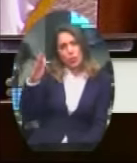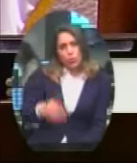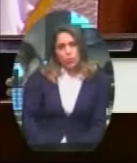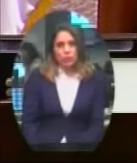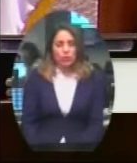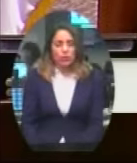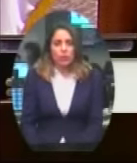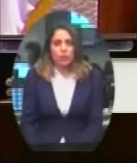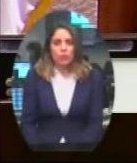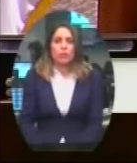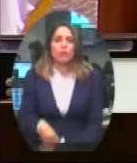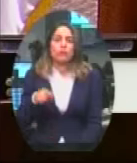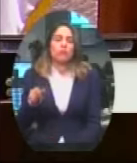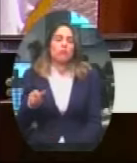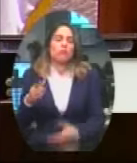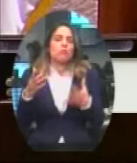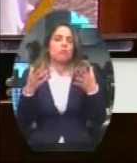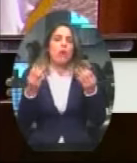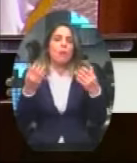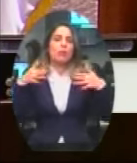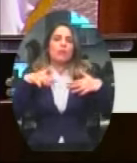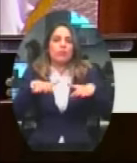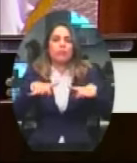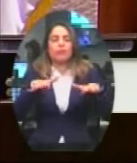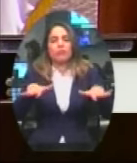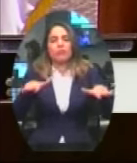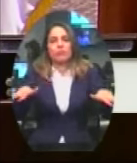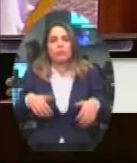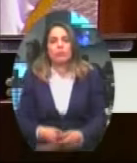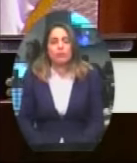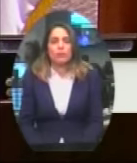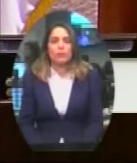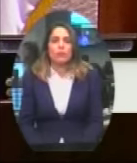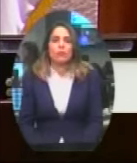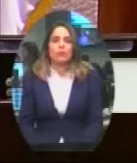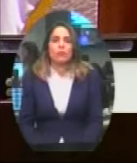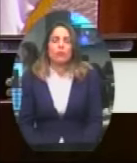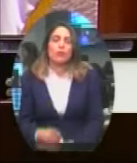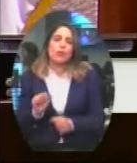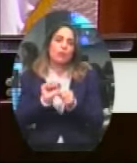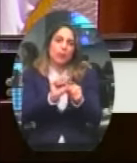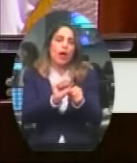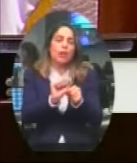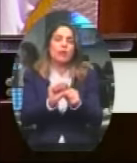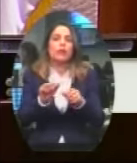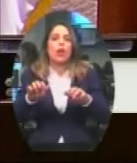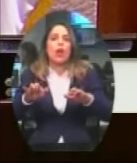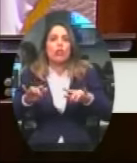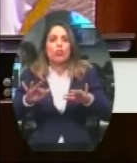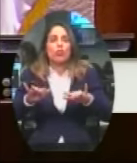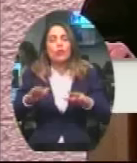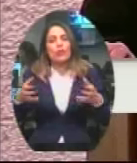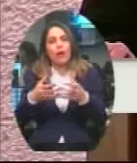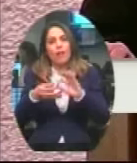הם תעשייה שלמה ומשגשגת מתמיד. בחסות הרשתות החברתיות, בליבוי מדינות אויב